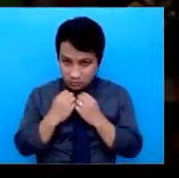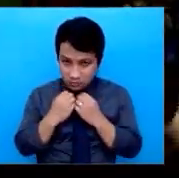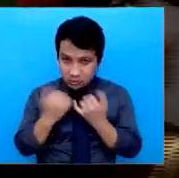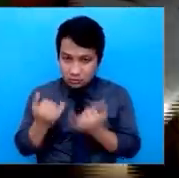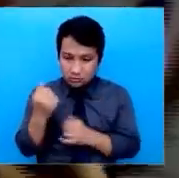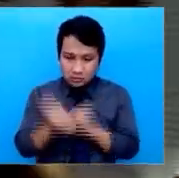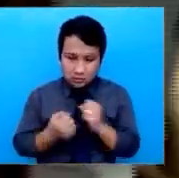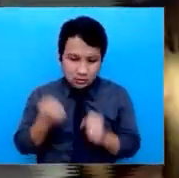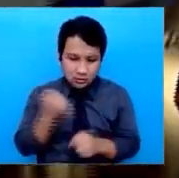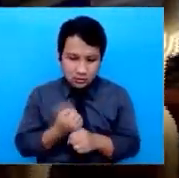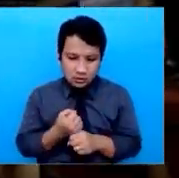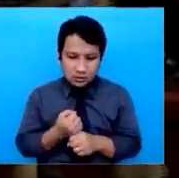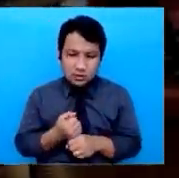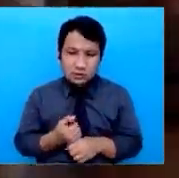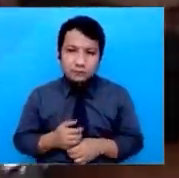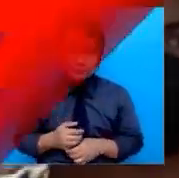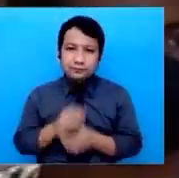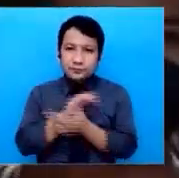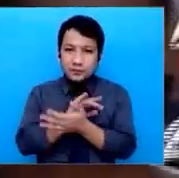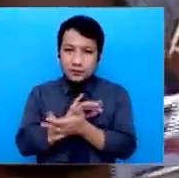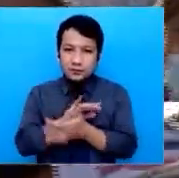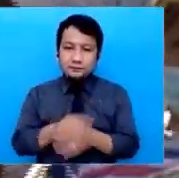sa pandemya.